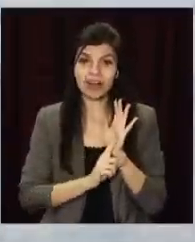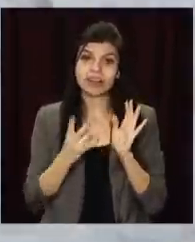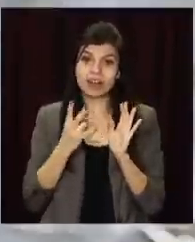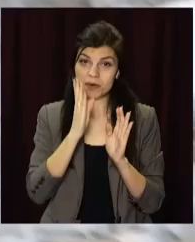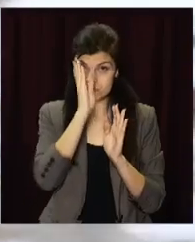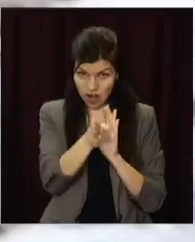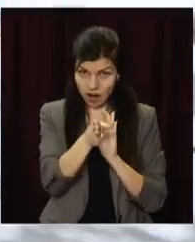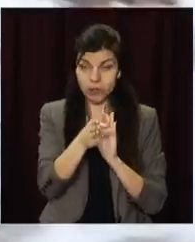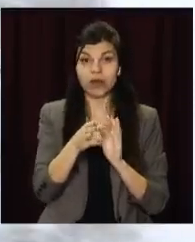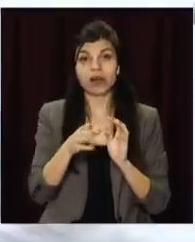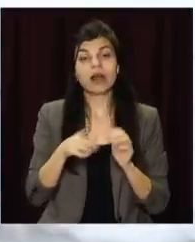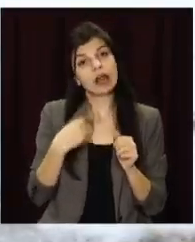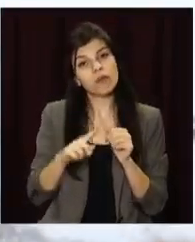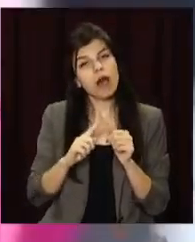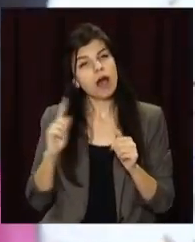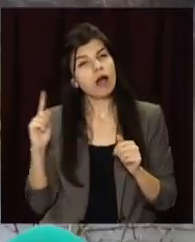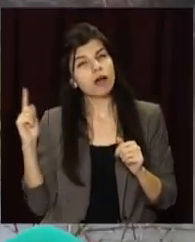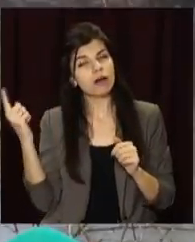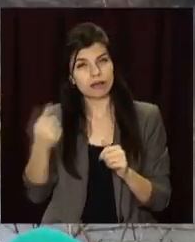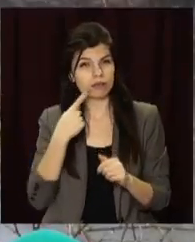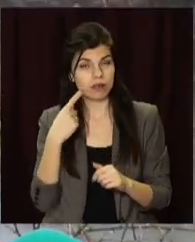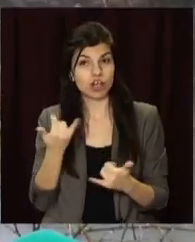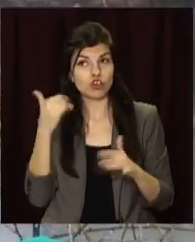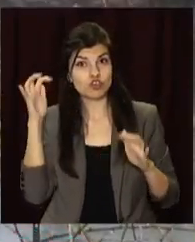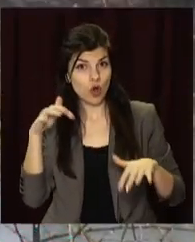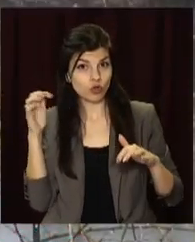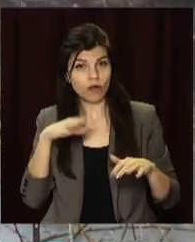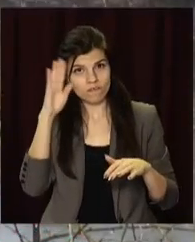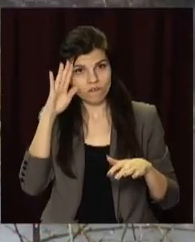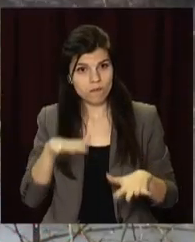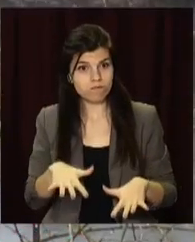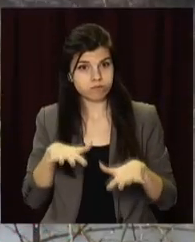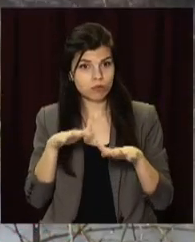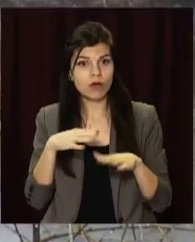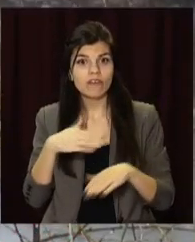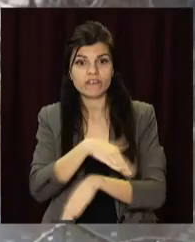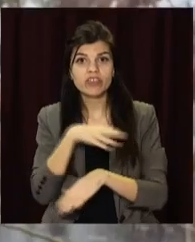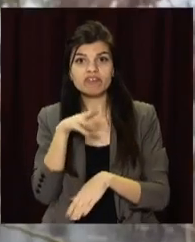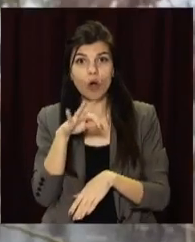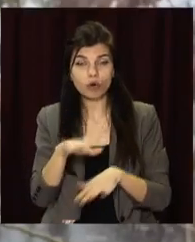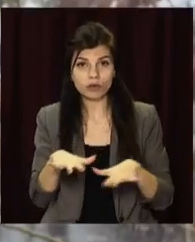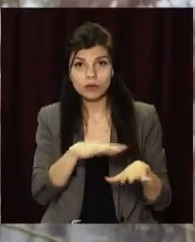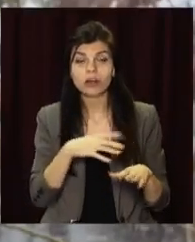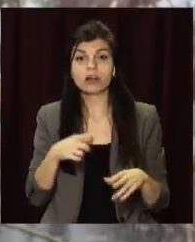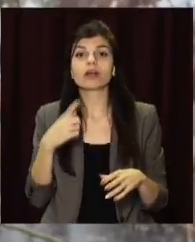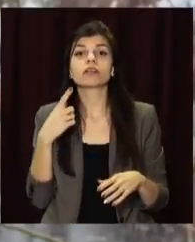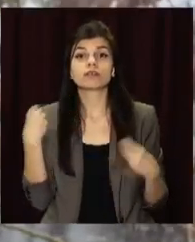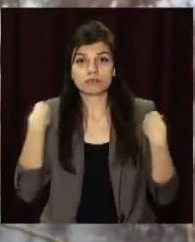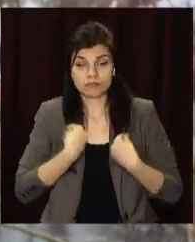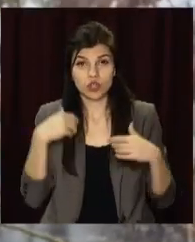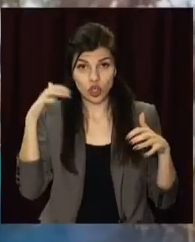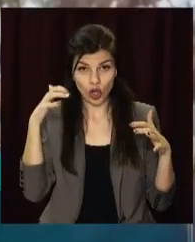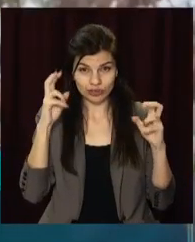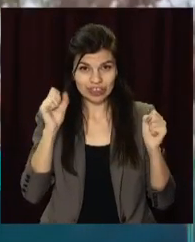або в обхід, роблячи чимале коло. Зараз йдуть дощі, вода вийшла во двори людям. Дощовики, резинові